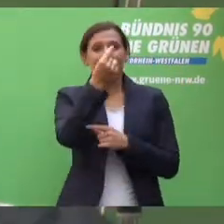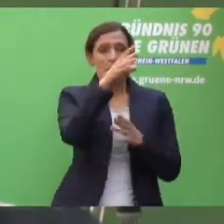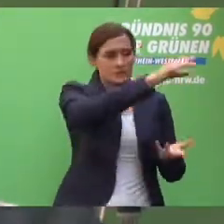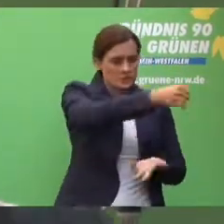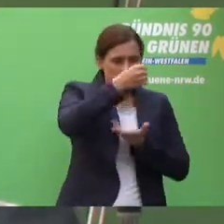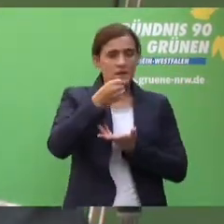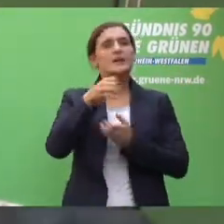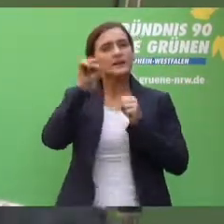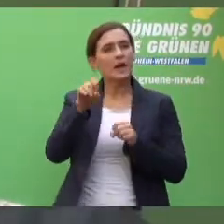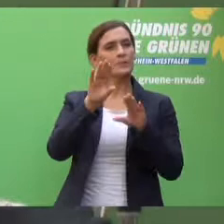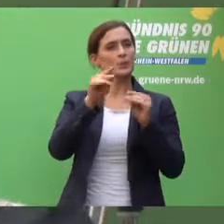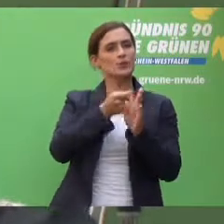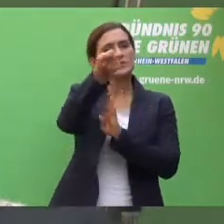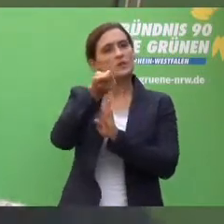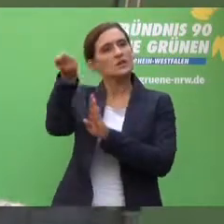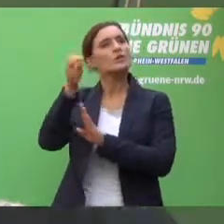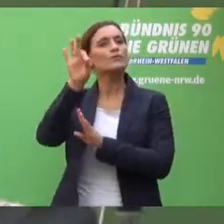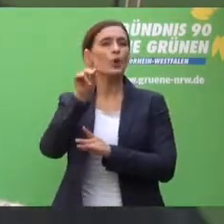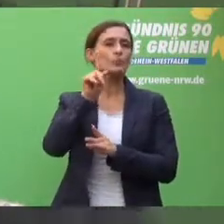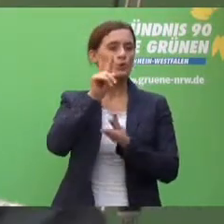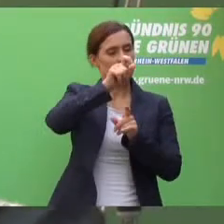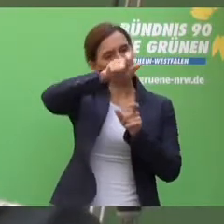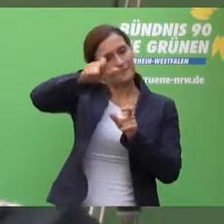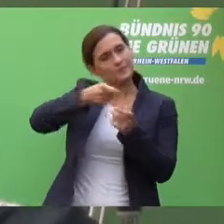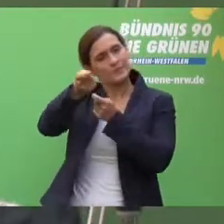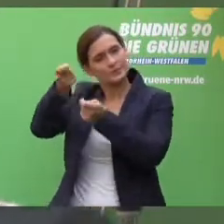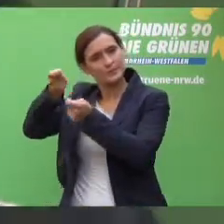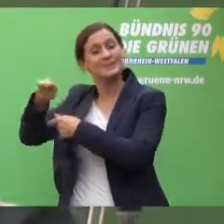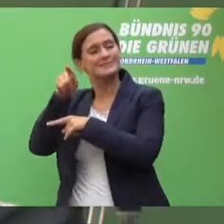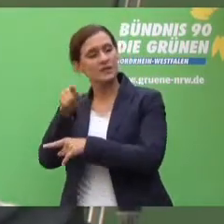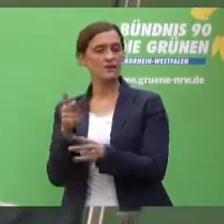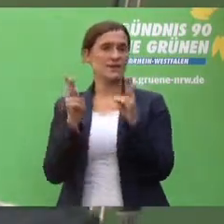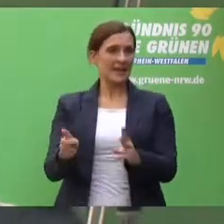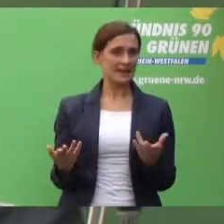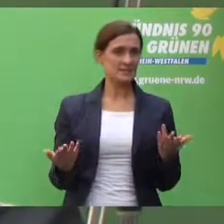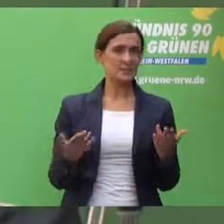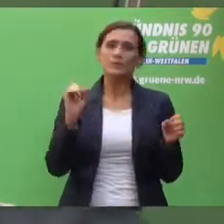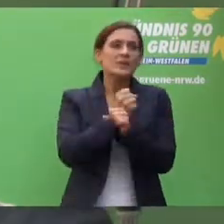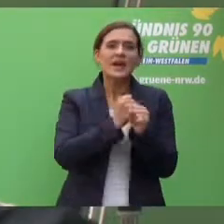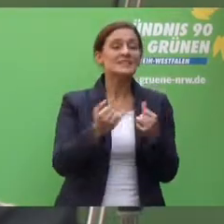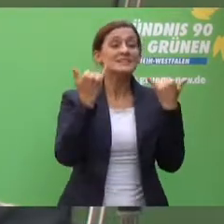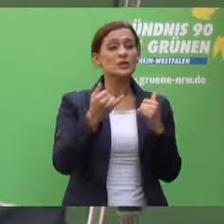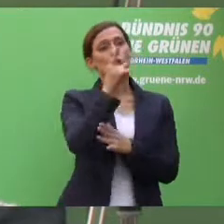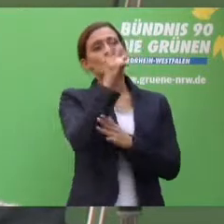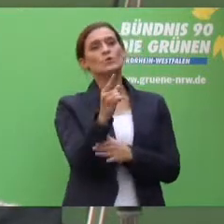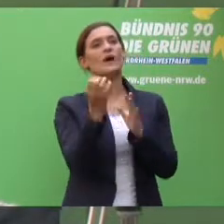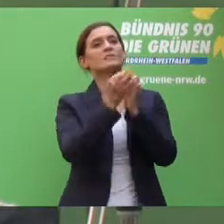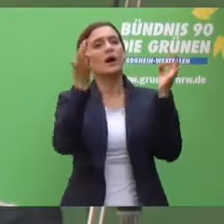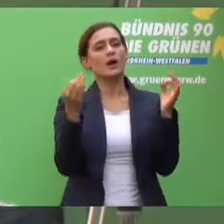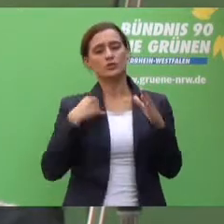Dieses Geld zu benutzen für die Mütter dieses Landes, das wäre angemessen gewesen und das kann man auch nicht in 100 Tagen jetzt mal eben